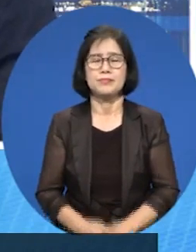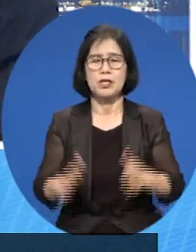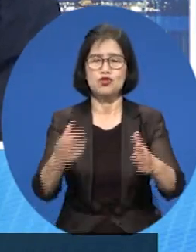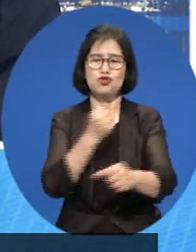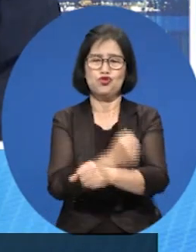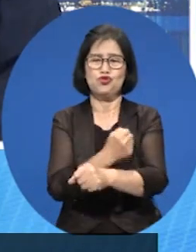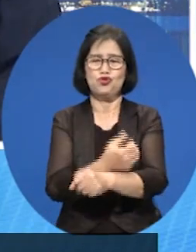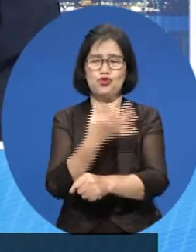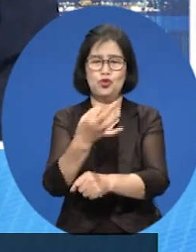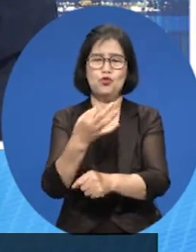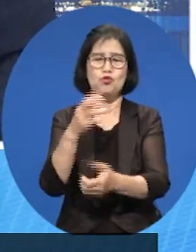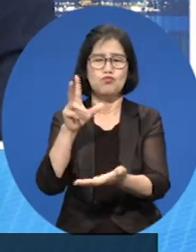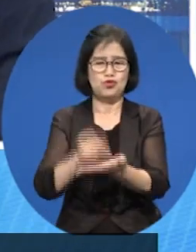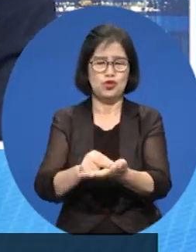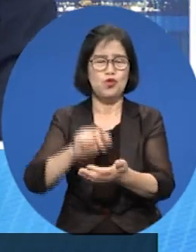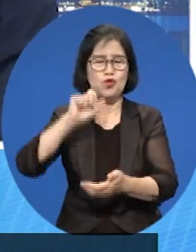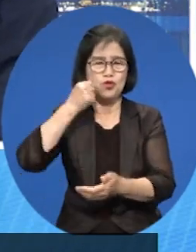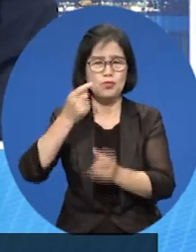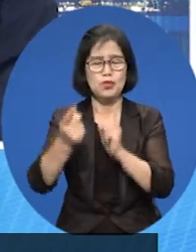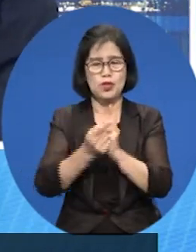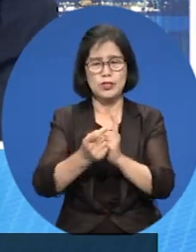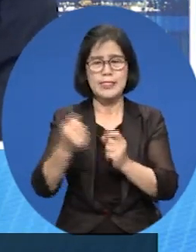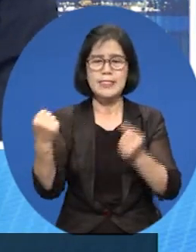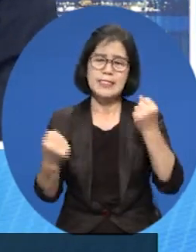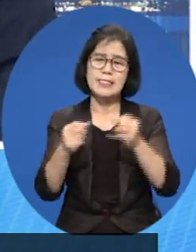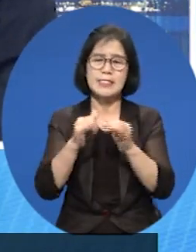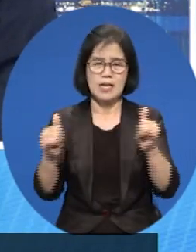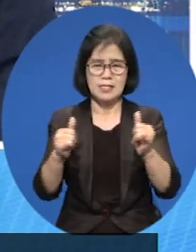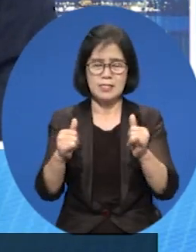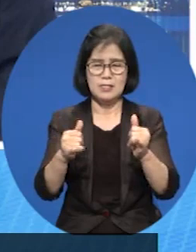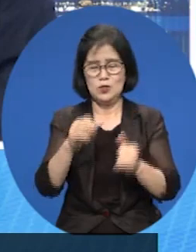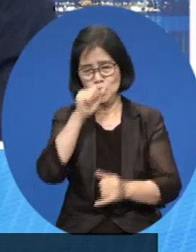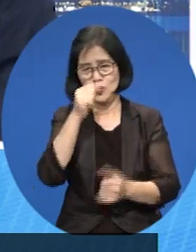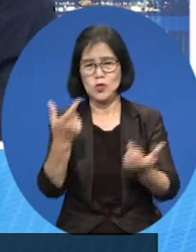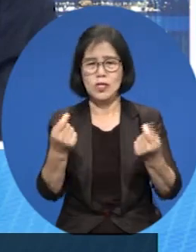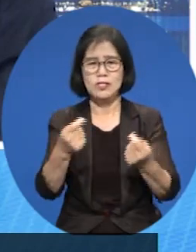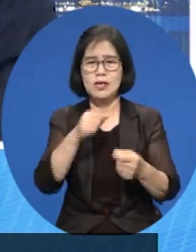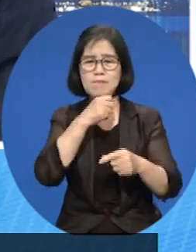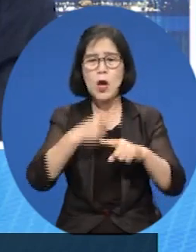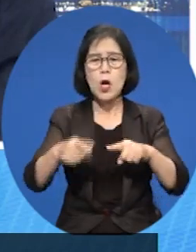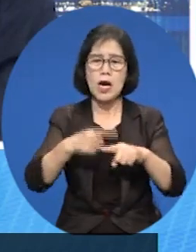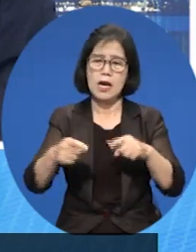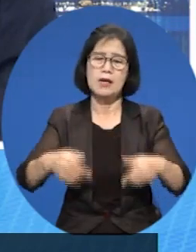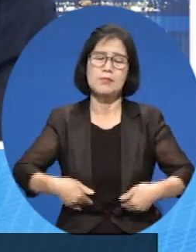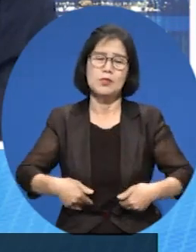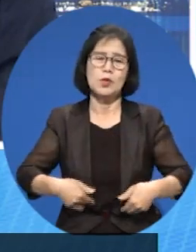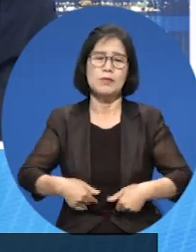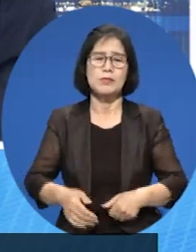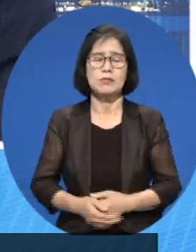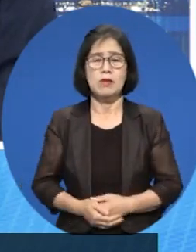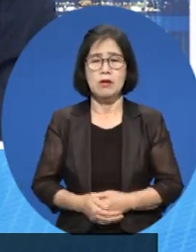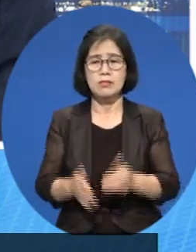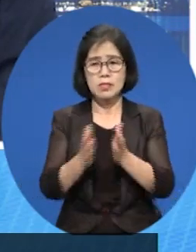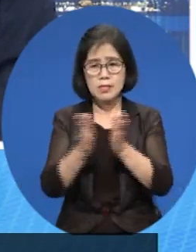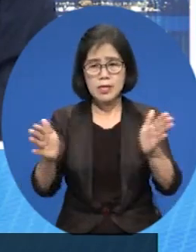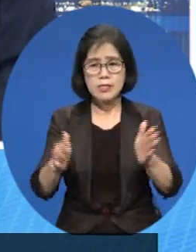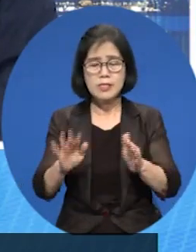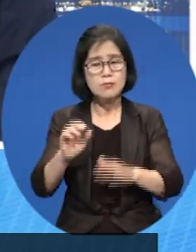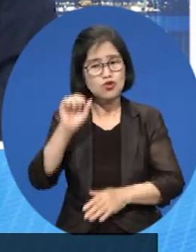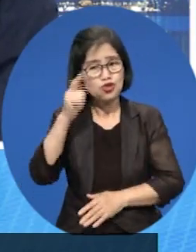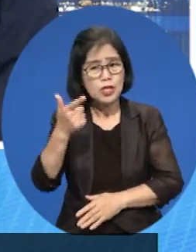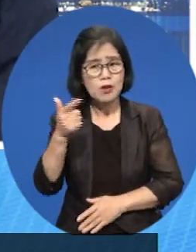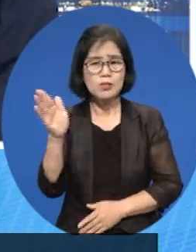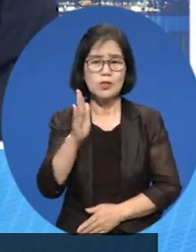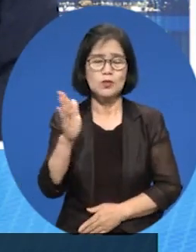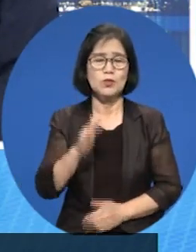문제로 어려움에 걷던 그 기사 분들께서 상당히 환영 하실 것도 같은데 일단 평가가 좀 필요하지 않을까 싶습니다 출시된 지 약 반년 가까이